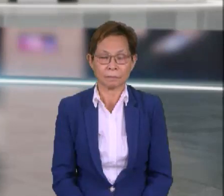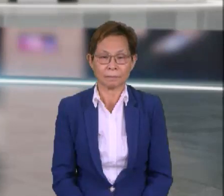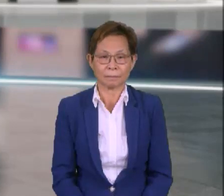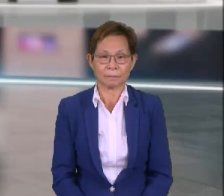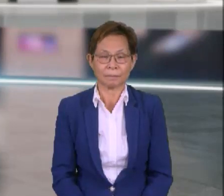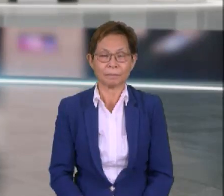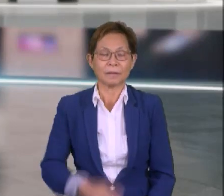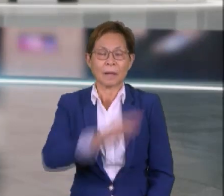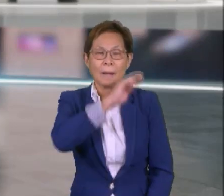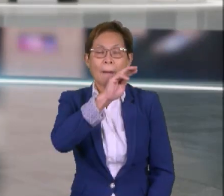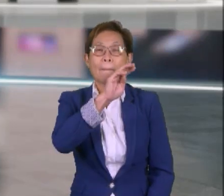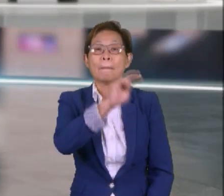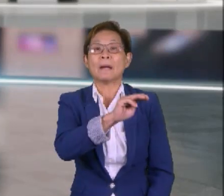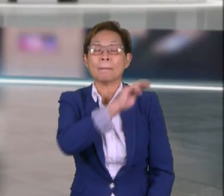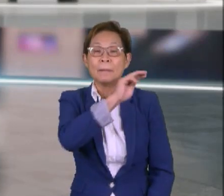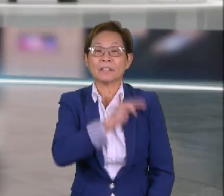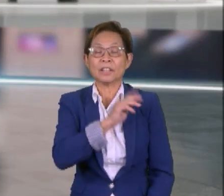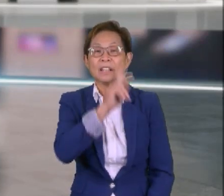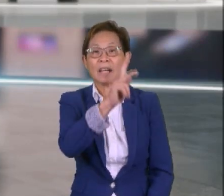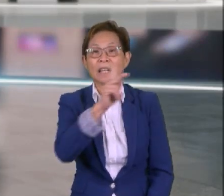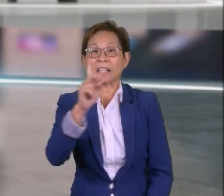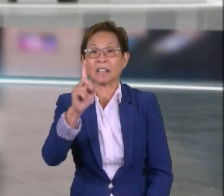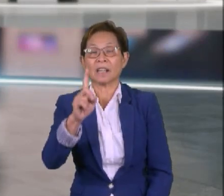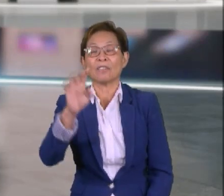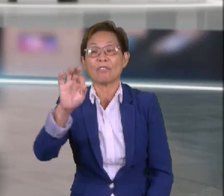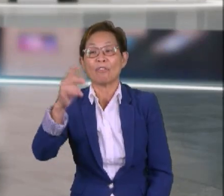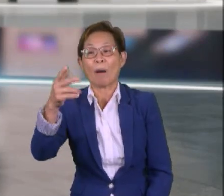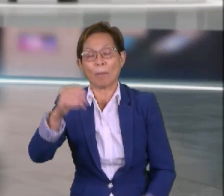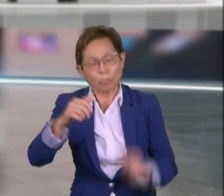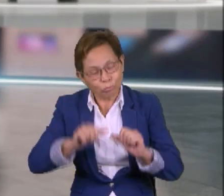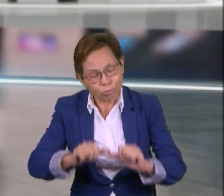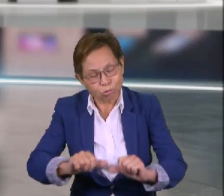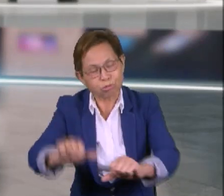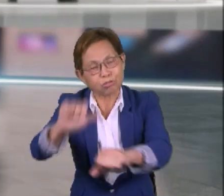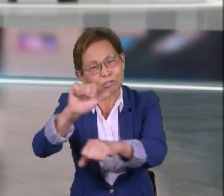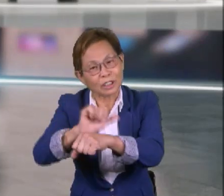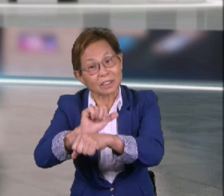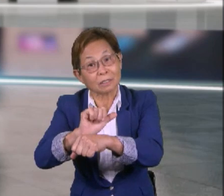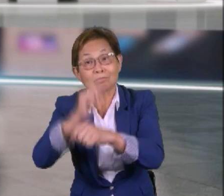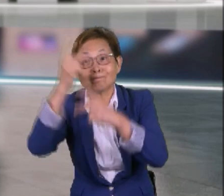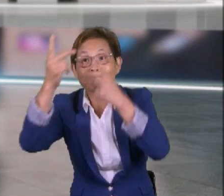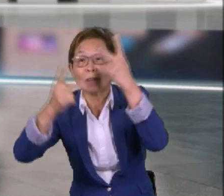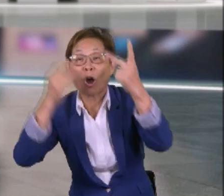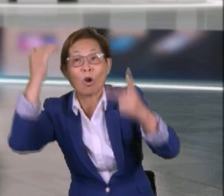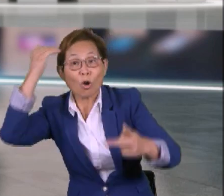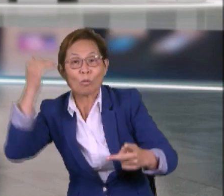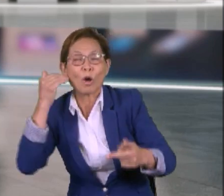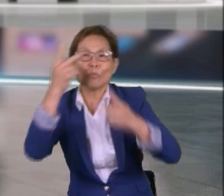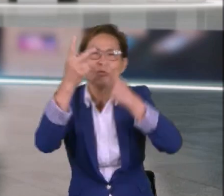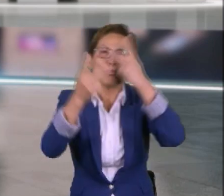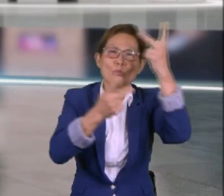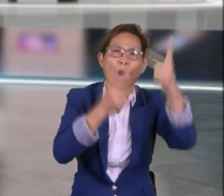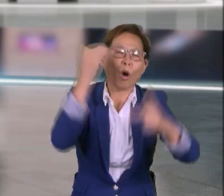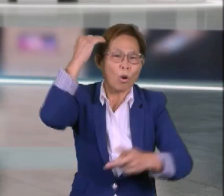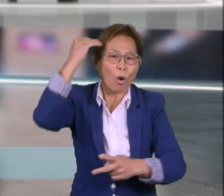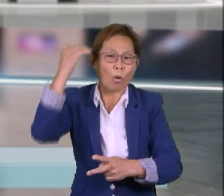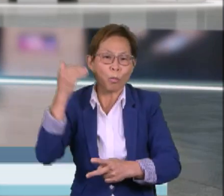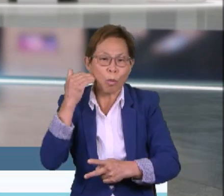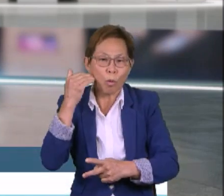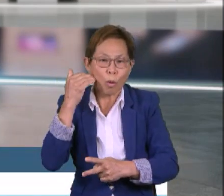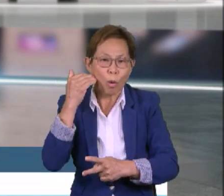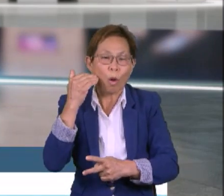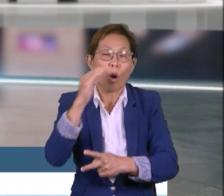menteri komunikasi dan digital Selatan dengan melawan korion film conceale